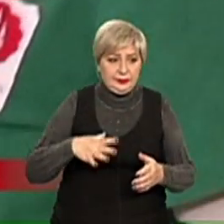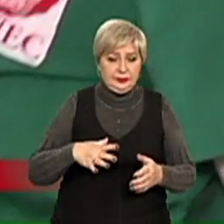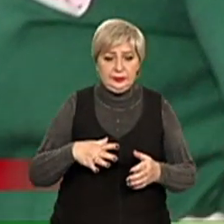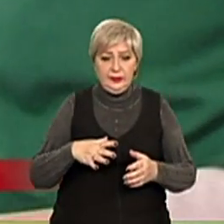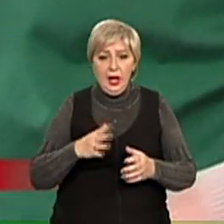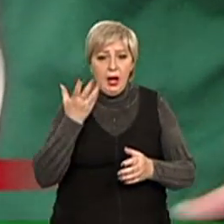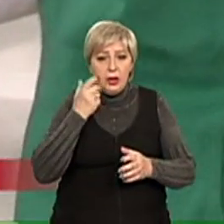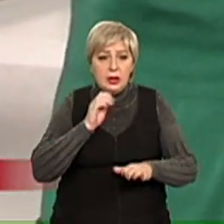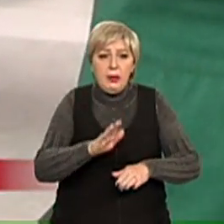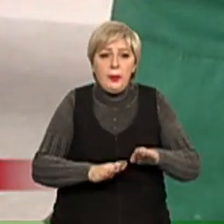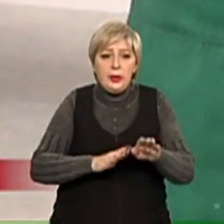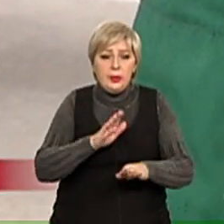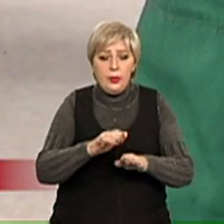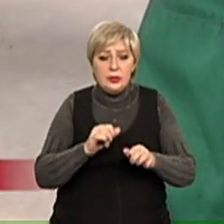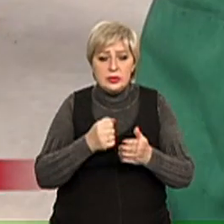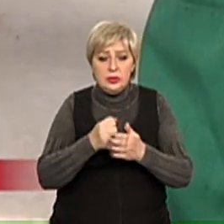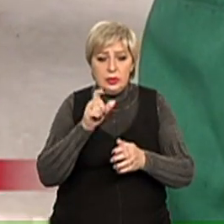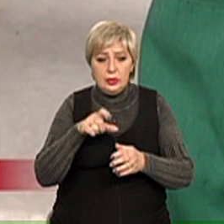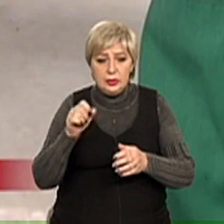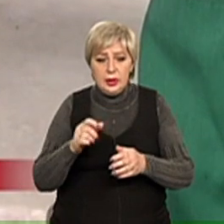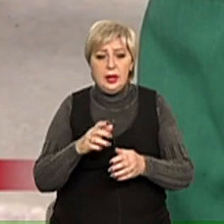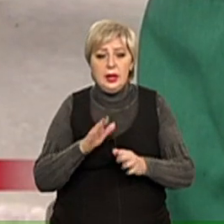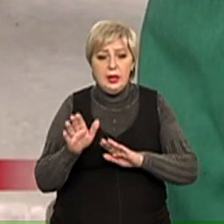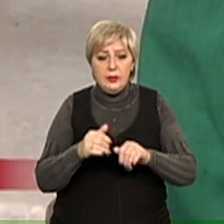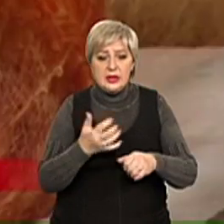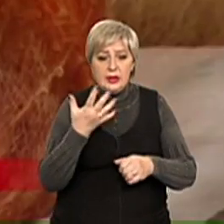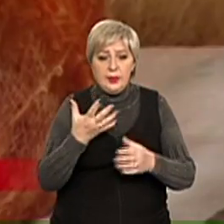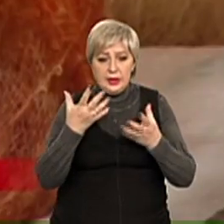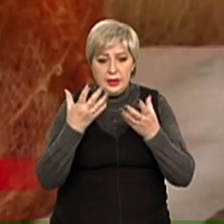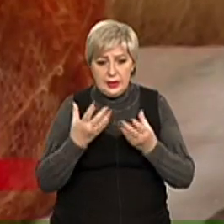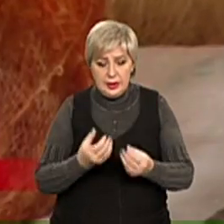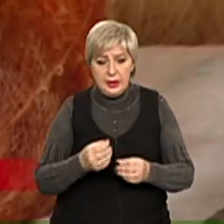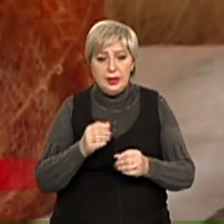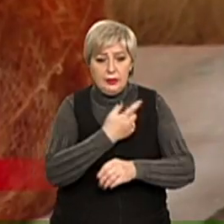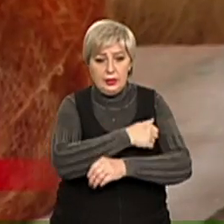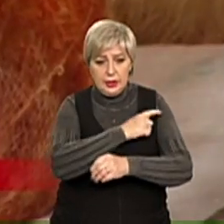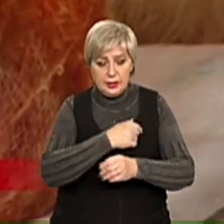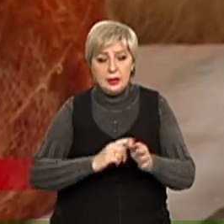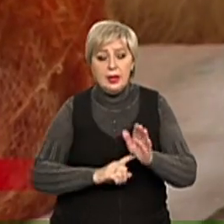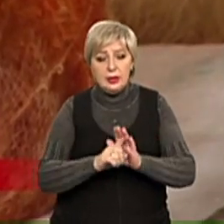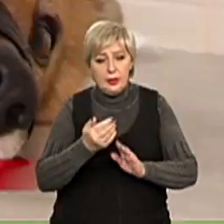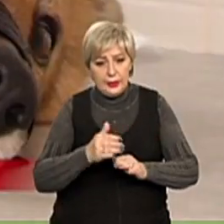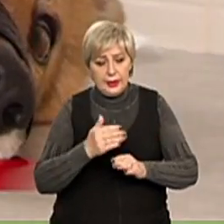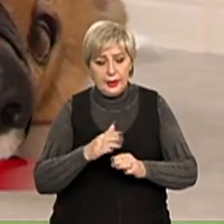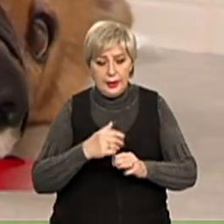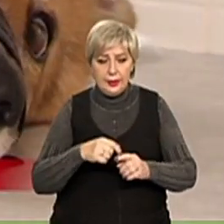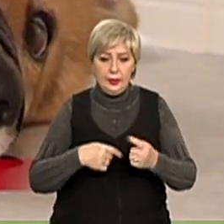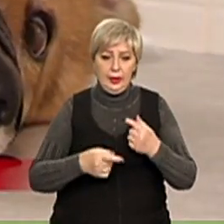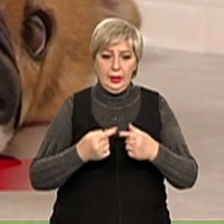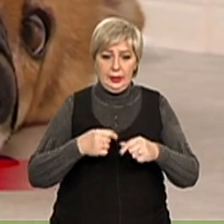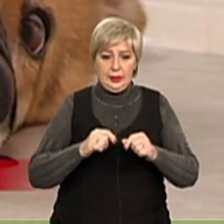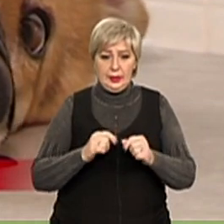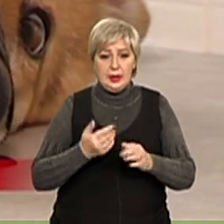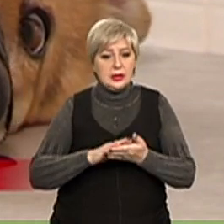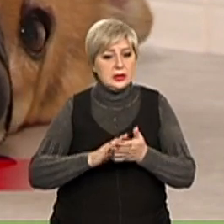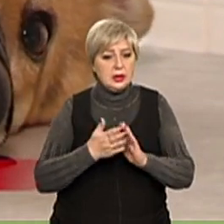коли приповз до людей у пошуках порятунку. Та після 5 днів у клініці Сільвер почав потроху оклигувати. Состояние було,